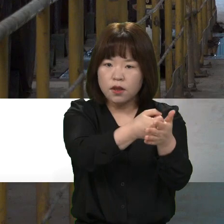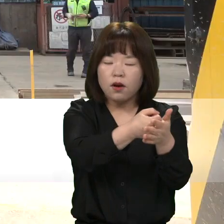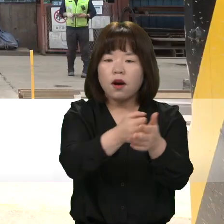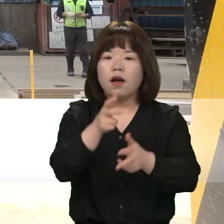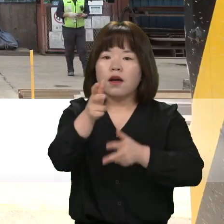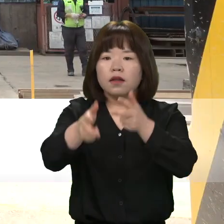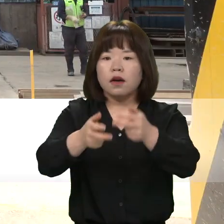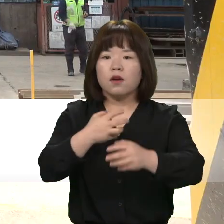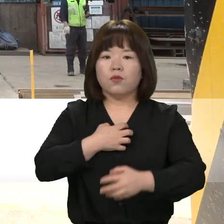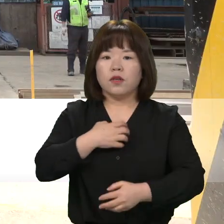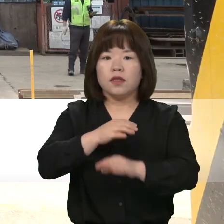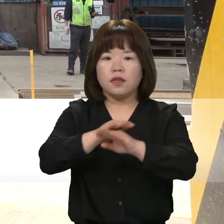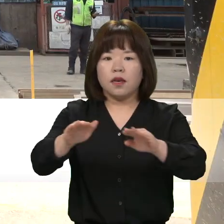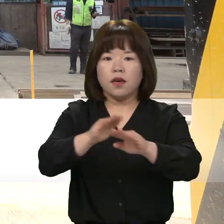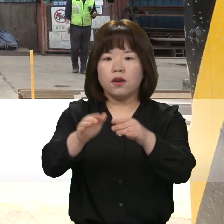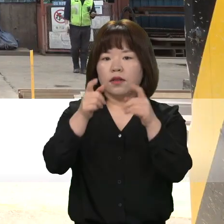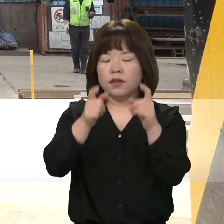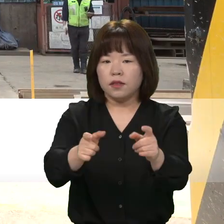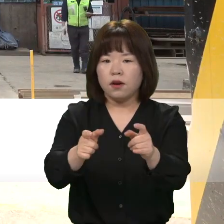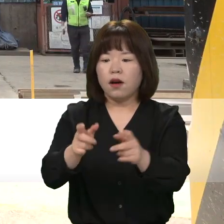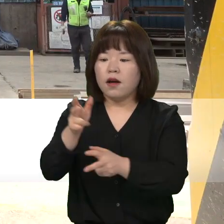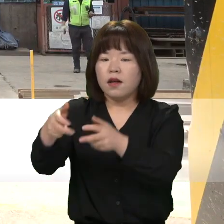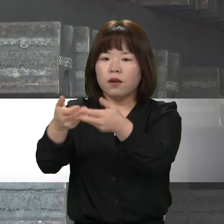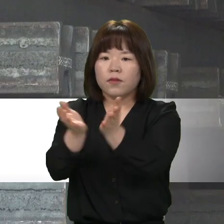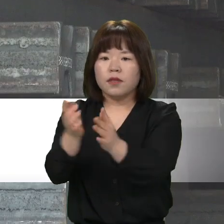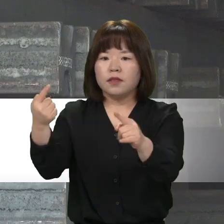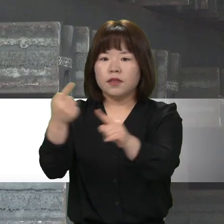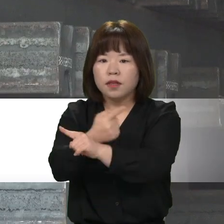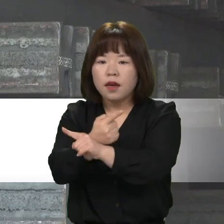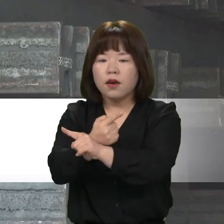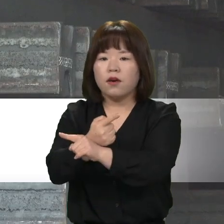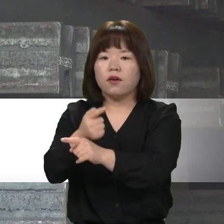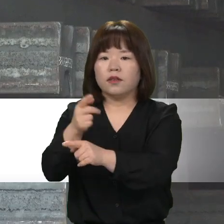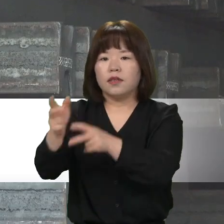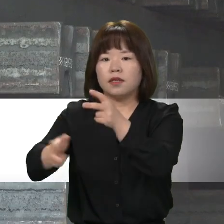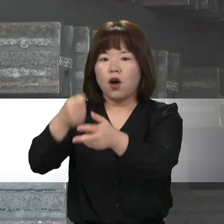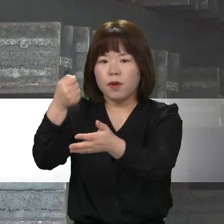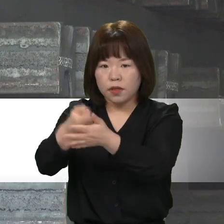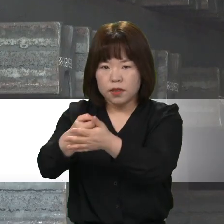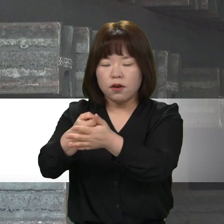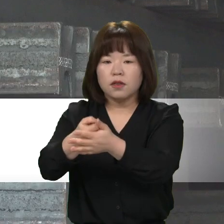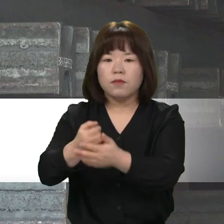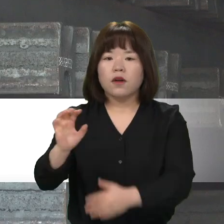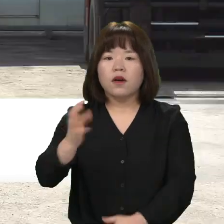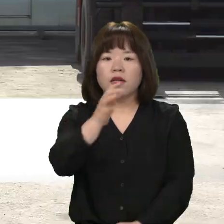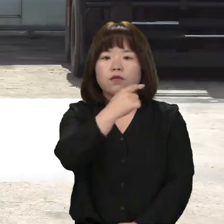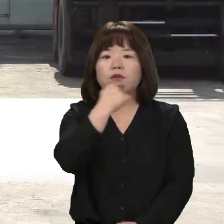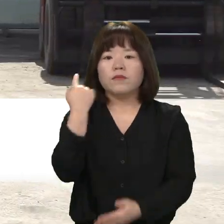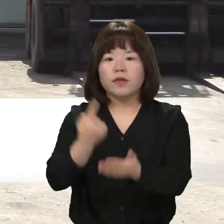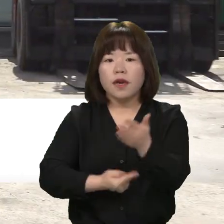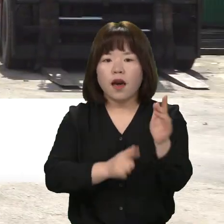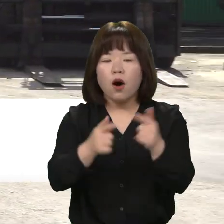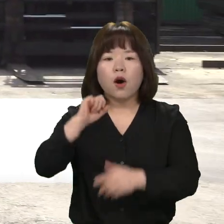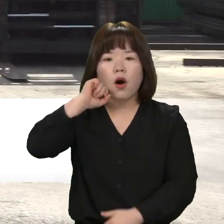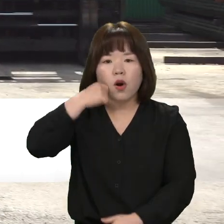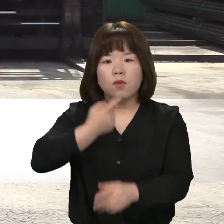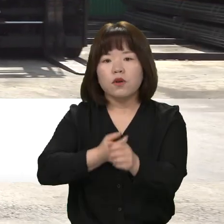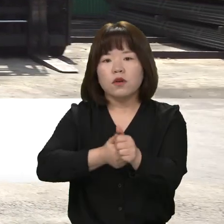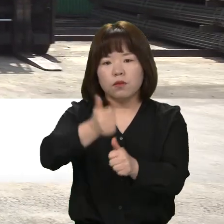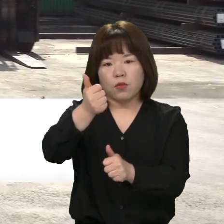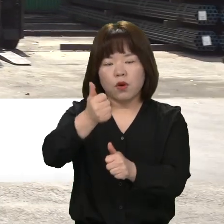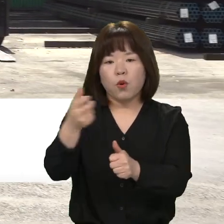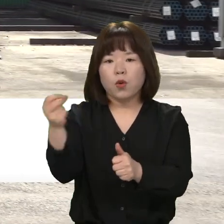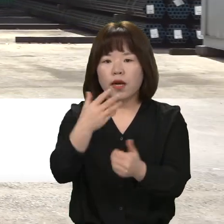비롯해 산업이익이 선제 대응 지역과 산단 대개조 사업의 연이어 지정되면서 태풍 흰남로 피해 등의